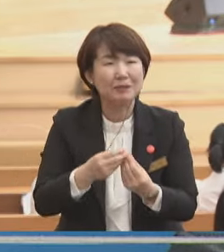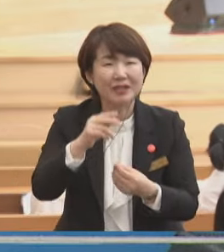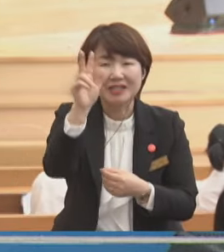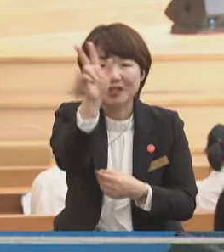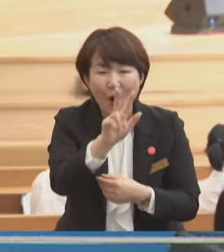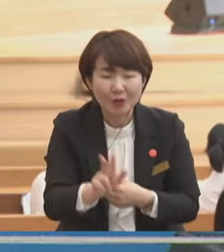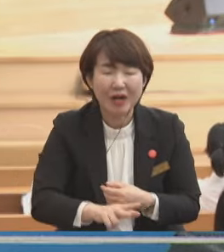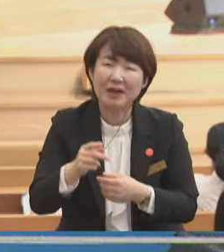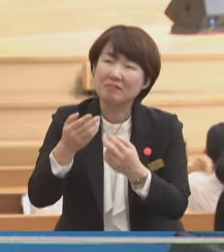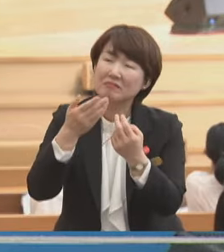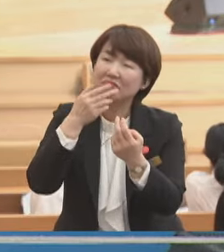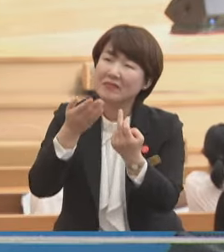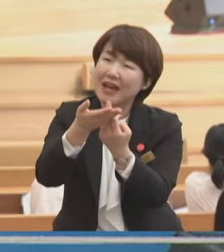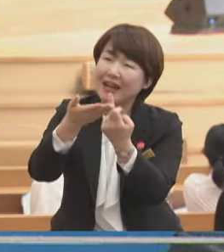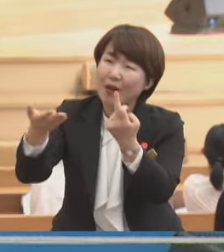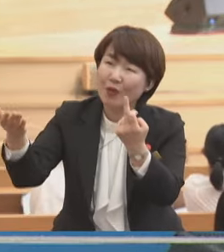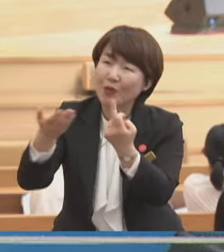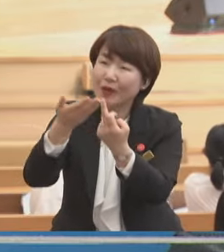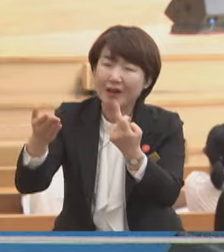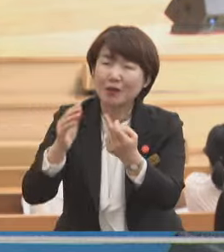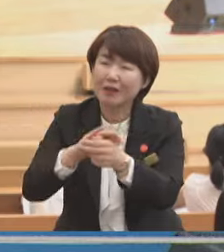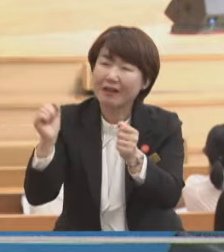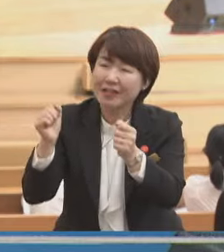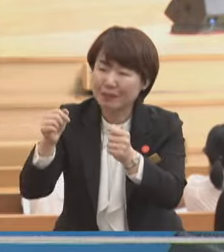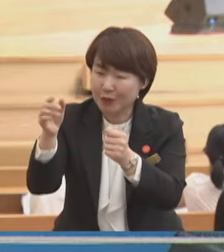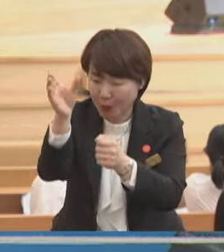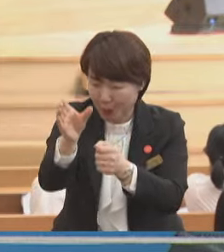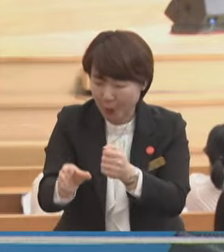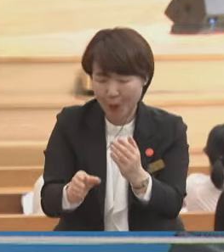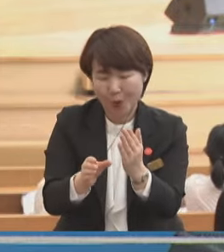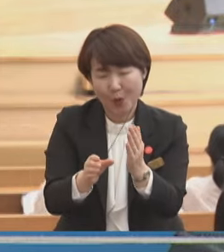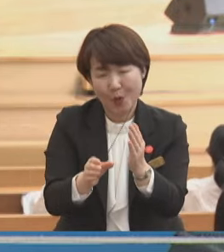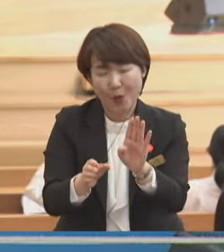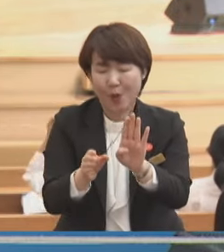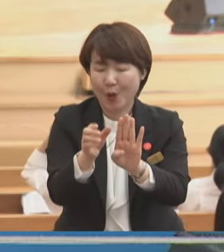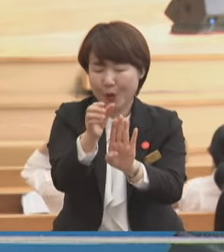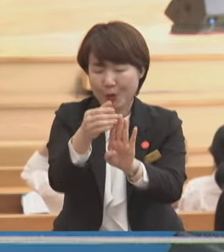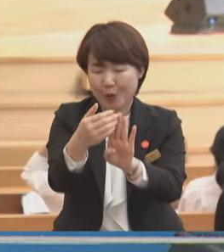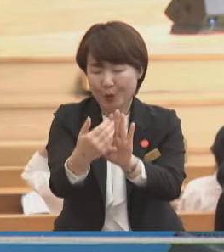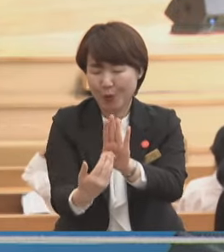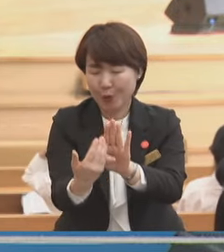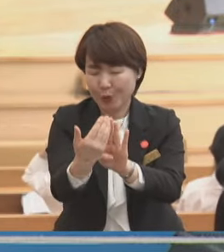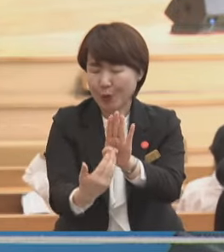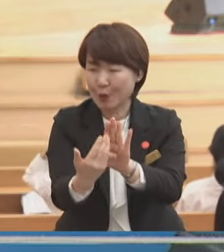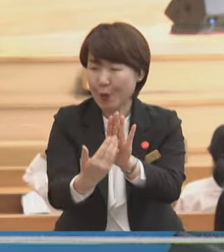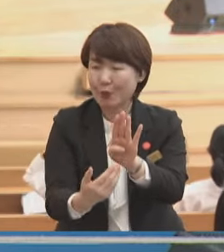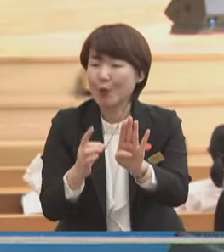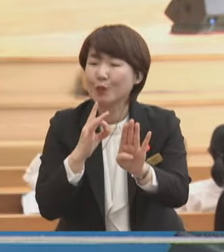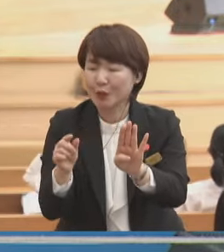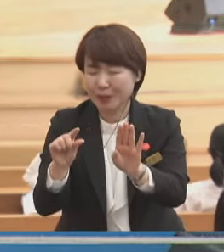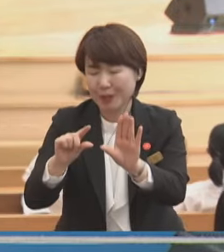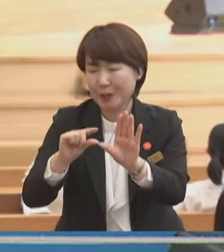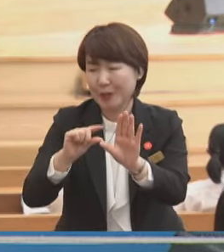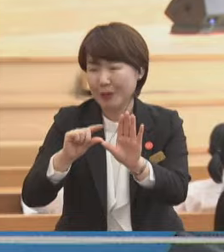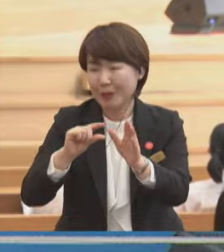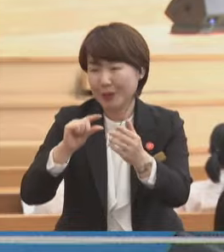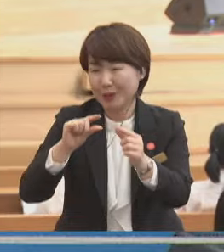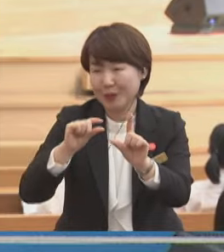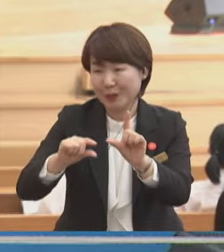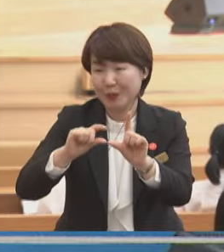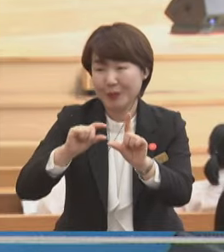경상북도 뭐 조금 뭐 더하는 그 정도가 행동 반경이 있어요 근데 제자들은